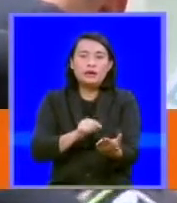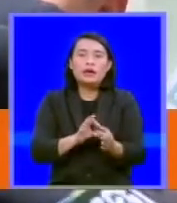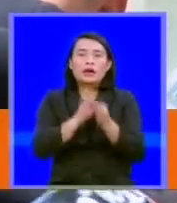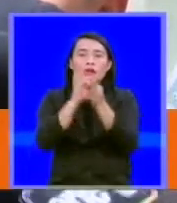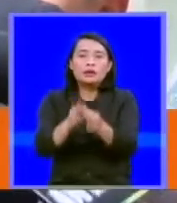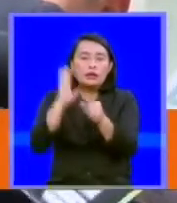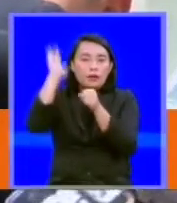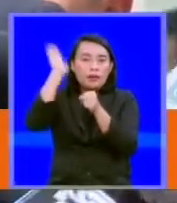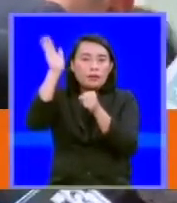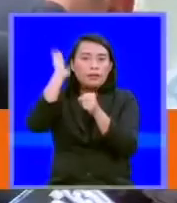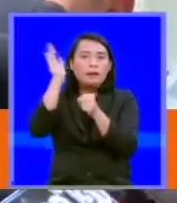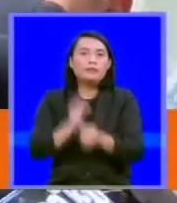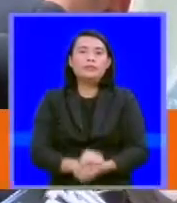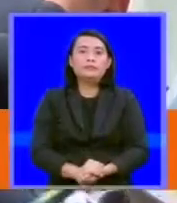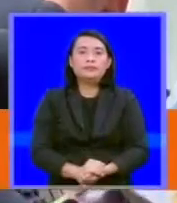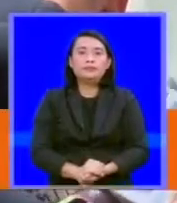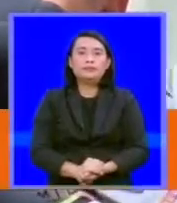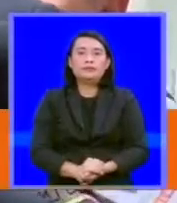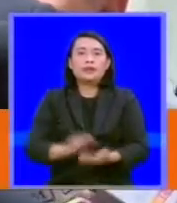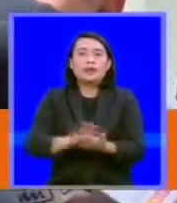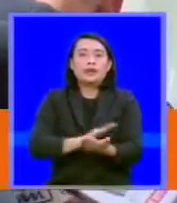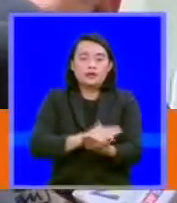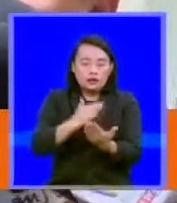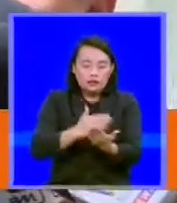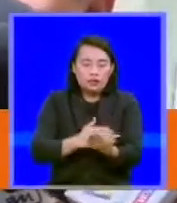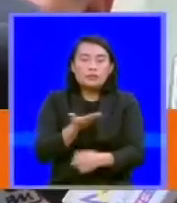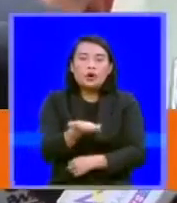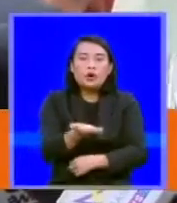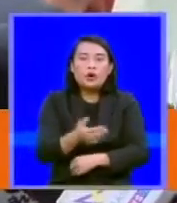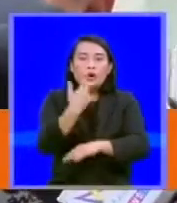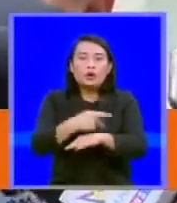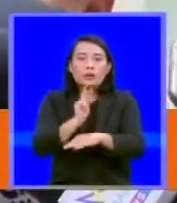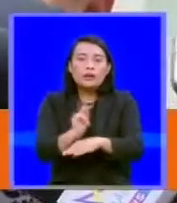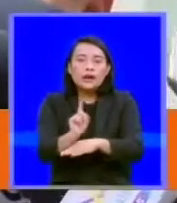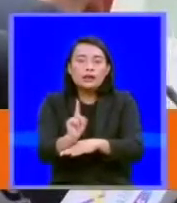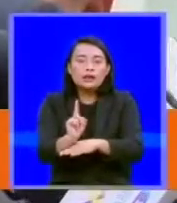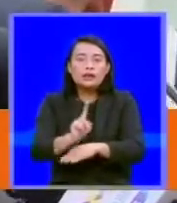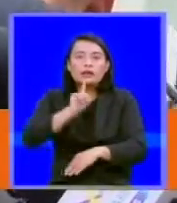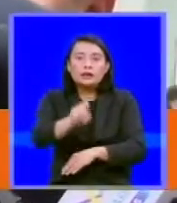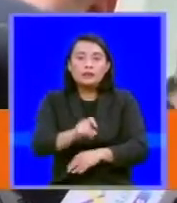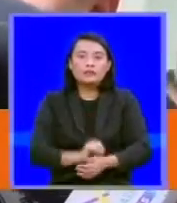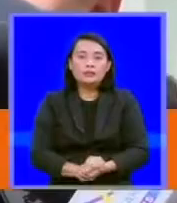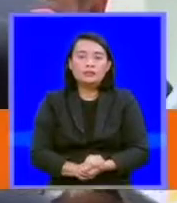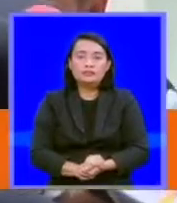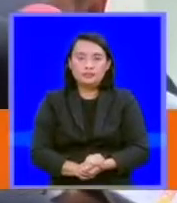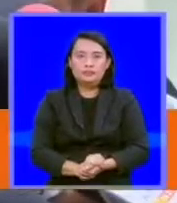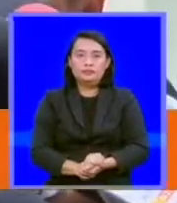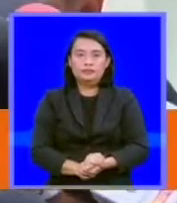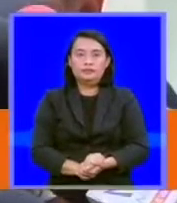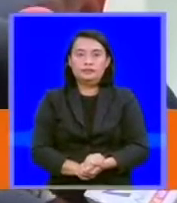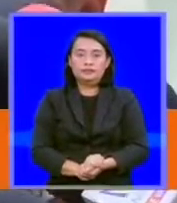าอภิปรายต้องขออนุญาตท่านประธานหรือไม่ประมาณนี้